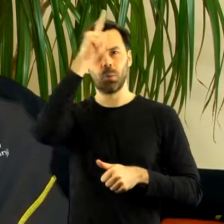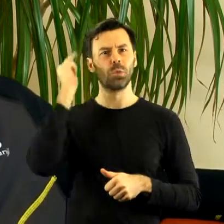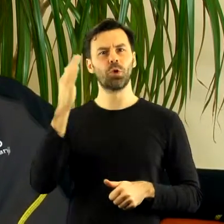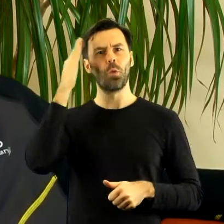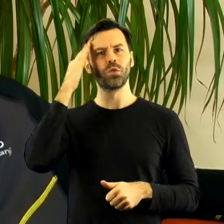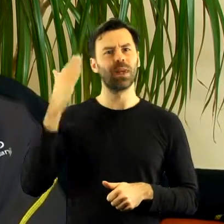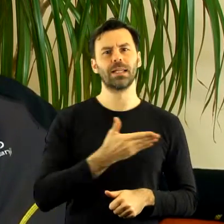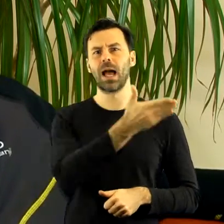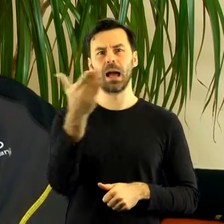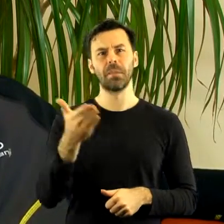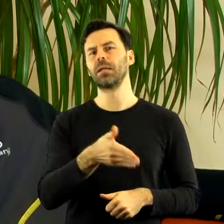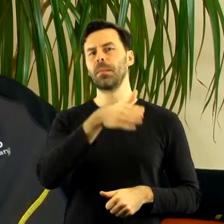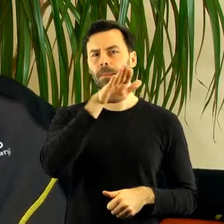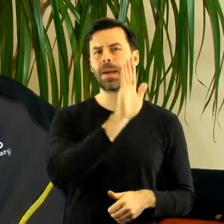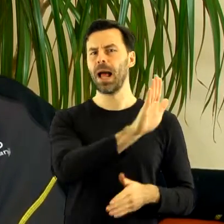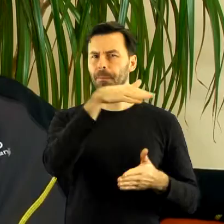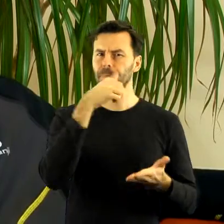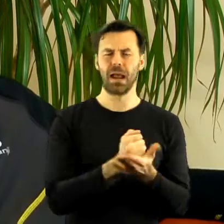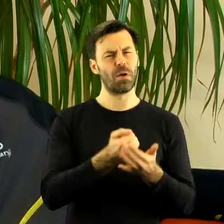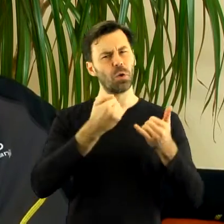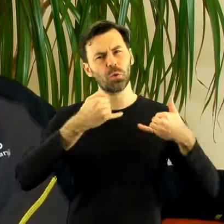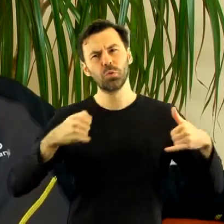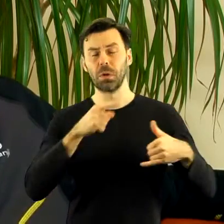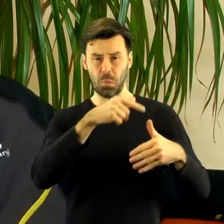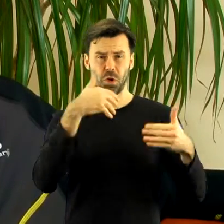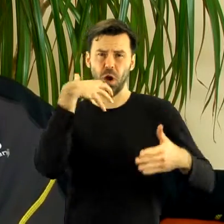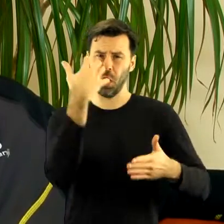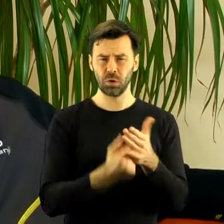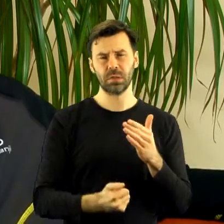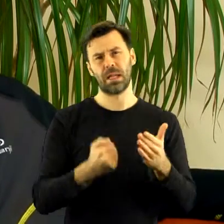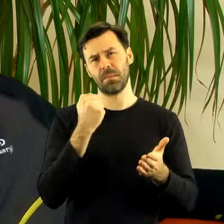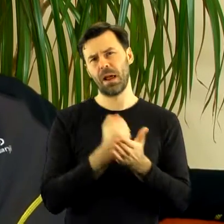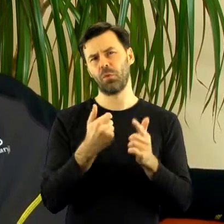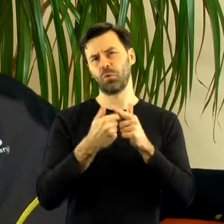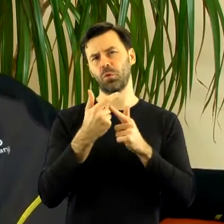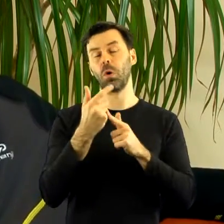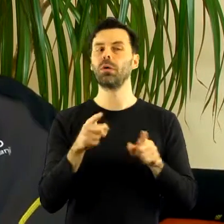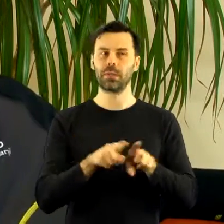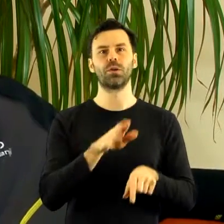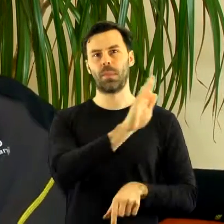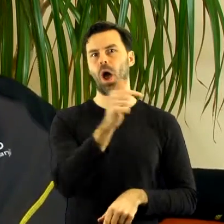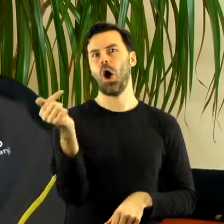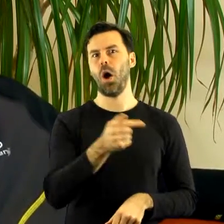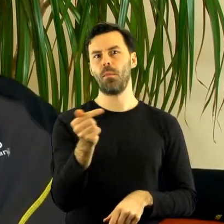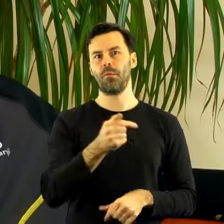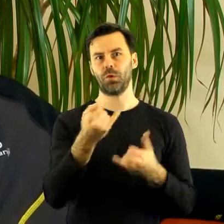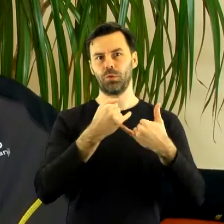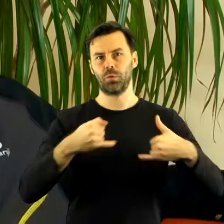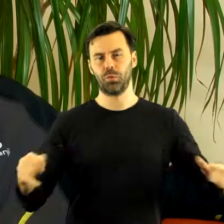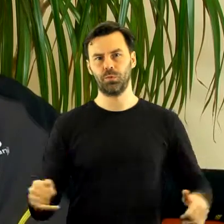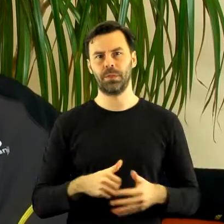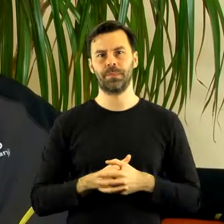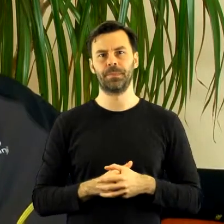wszystkim, że mają różne prawa, z których mogą korzystać, jak również obowiązki w stosunku do